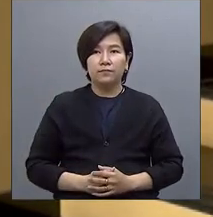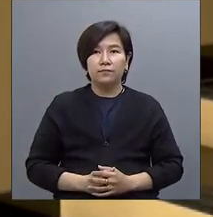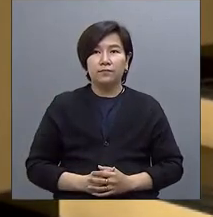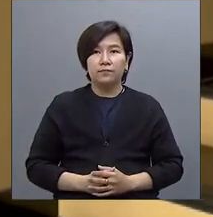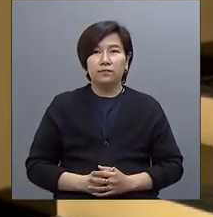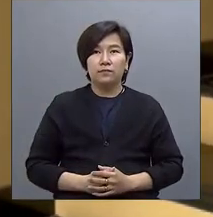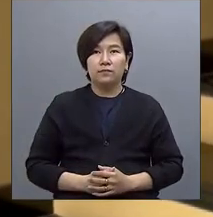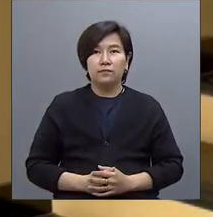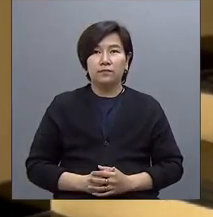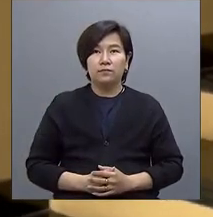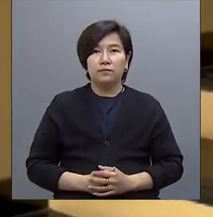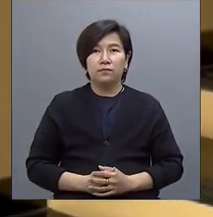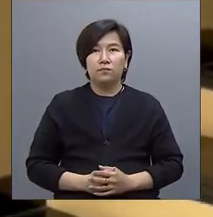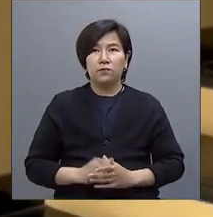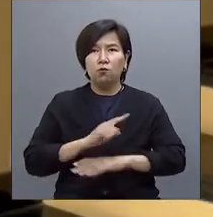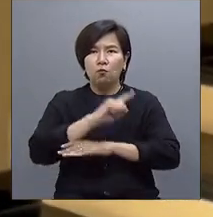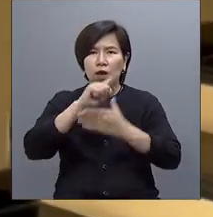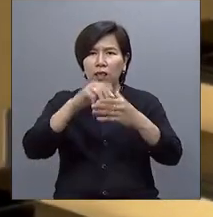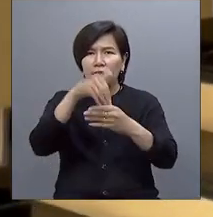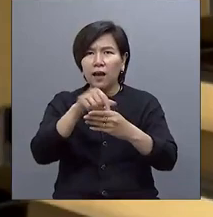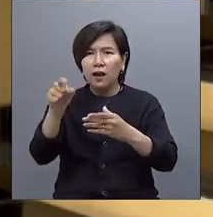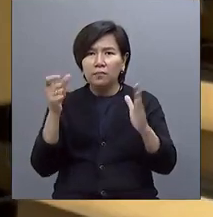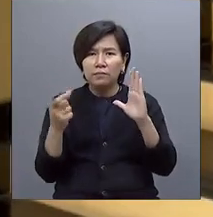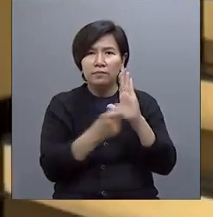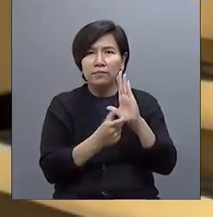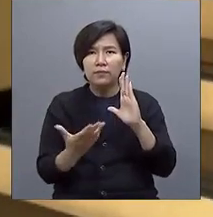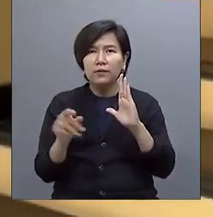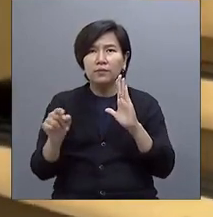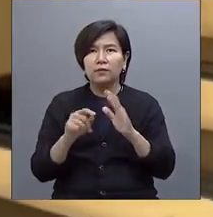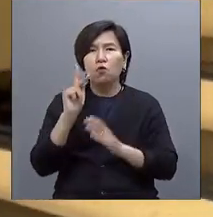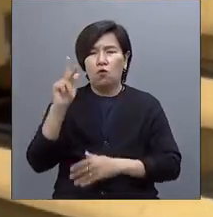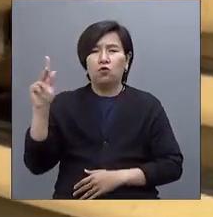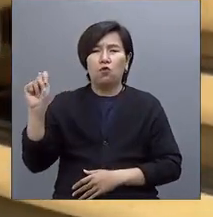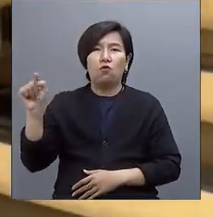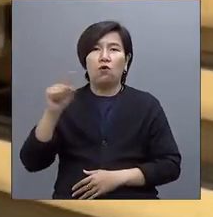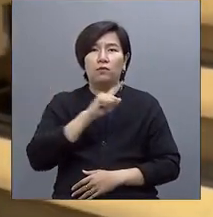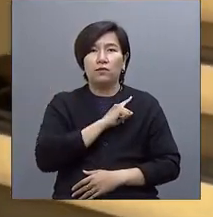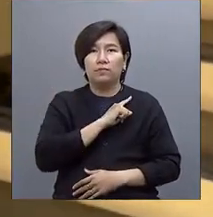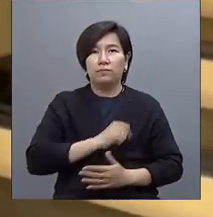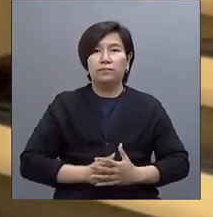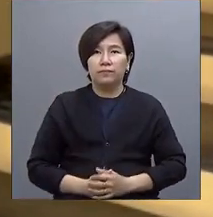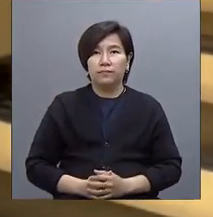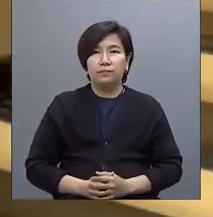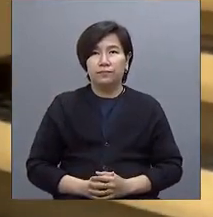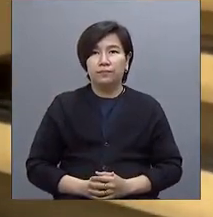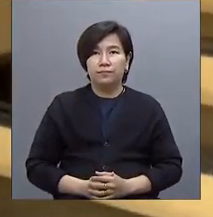ลมันมีระบุวันเลือกตั้งแล้ววันอาทิตย์วันนี้มัน รัฐธรรมนูญได้เปลี่ยนแปลงไป